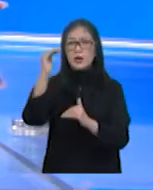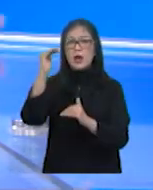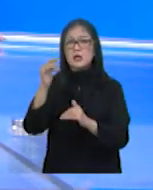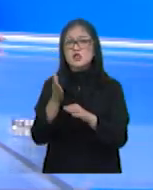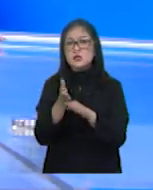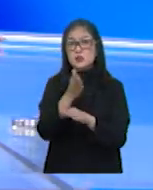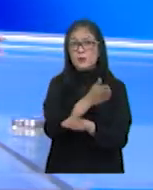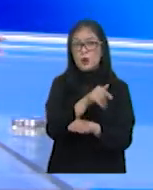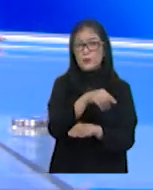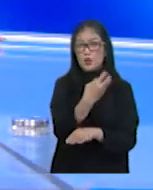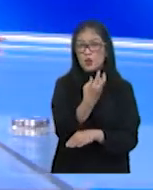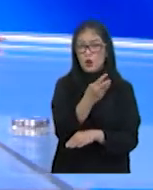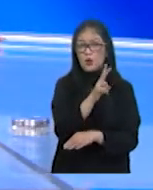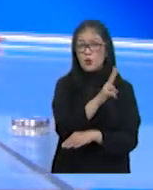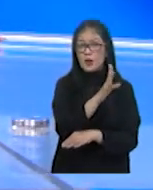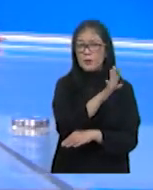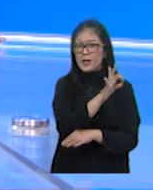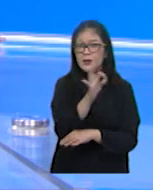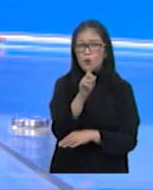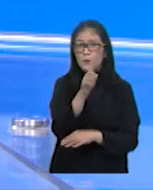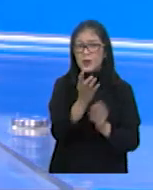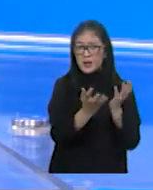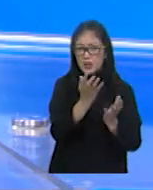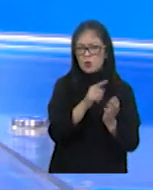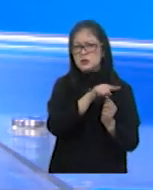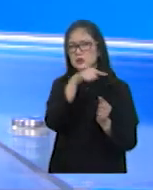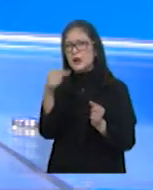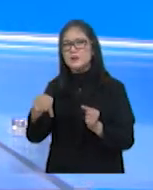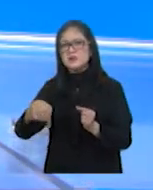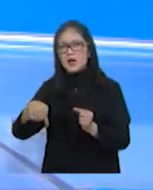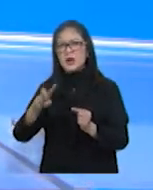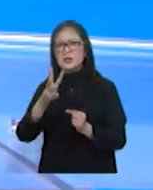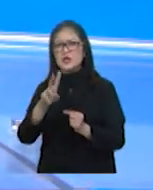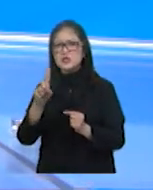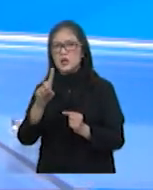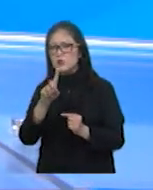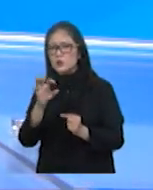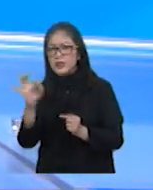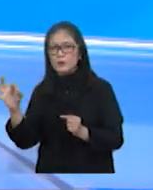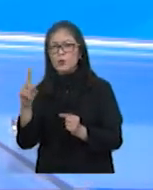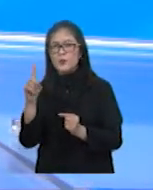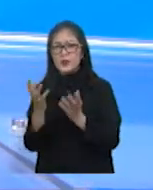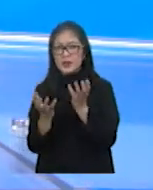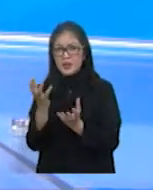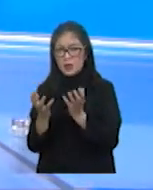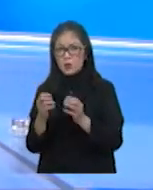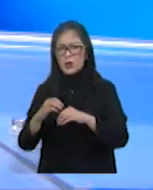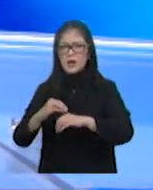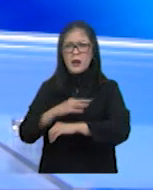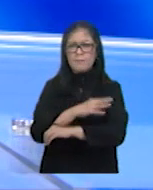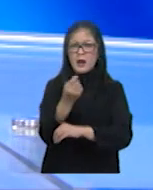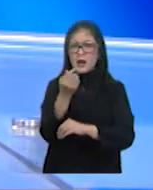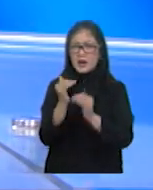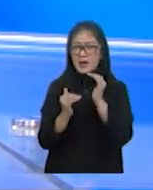dibanderol Rp25.000 per kilogram, kini melonjak mencapai Rp31.000 per kilogram. Dampak dari kenaikan harga